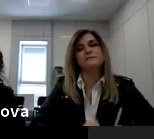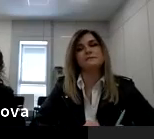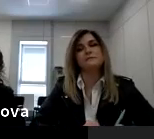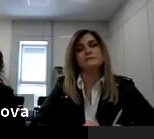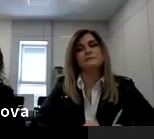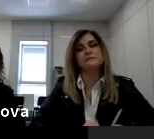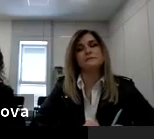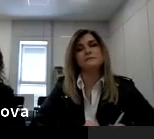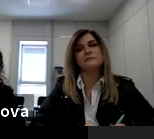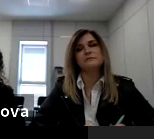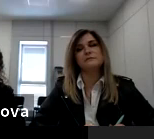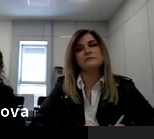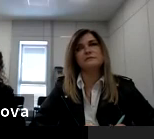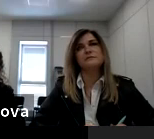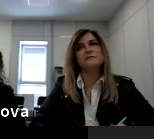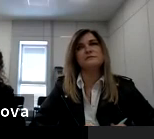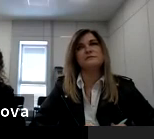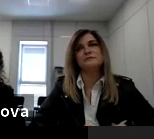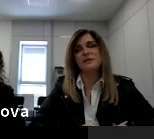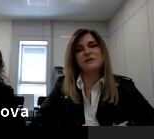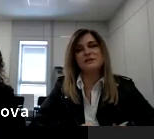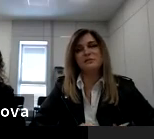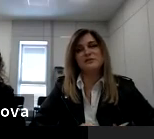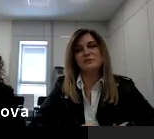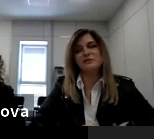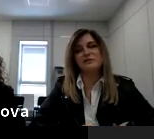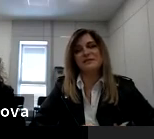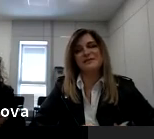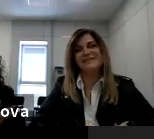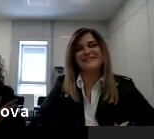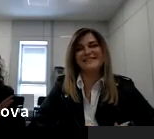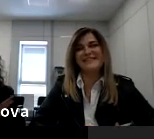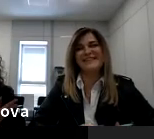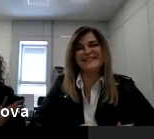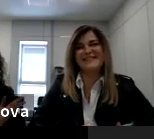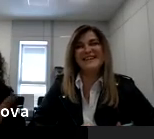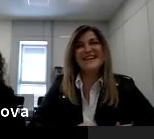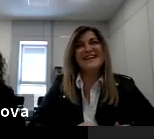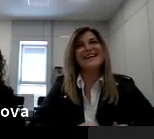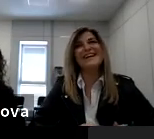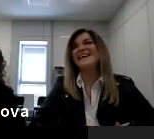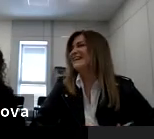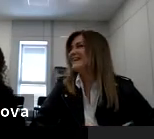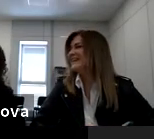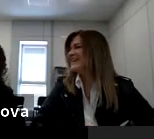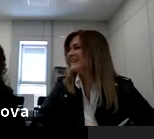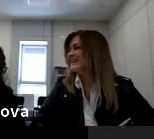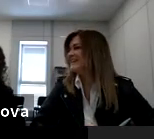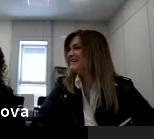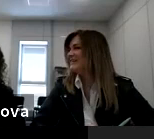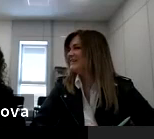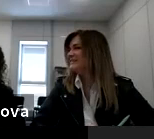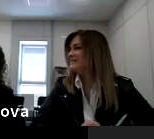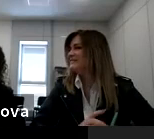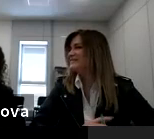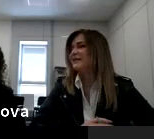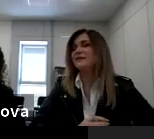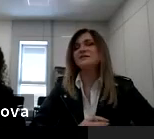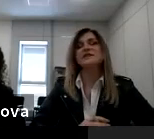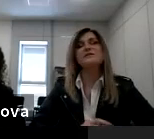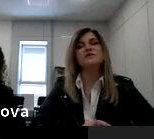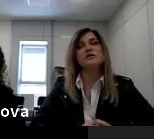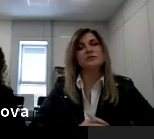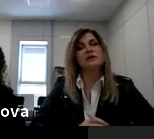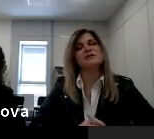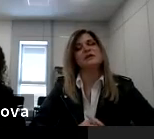Свод нормы правил. It is impossible to it's translate impossible to translate as per.